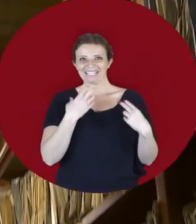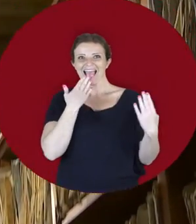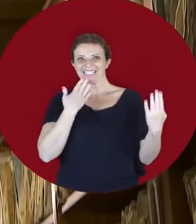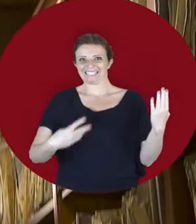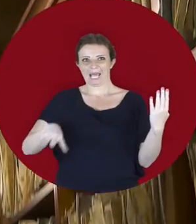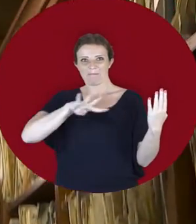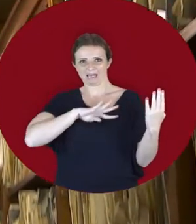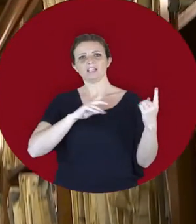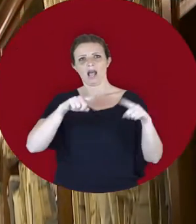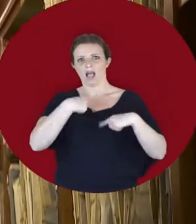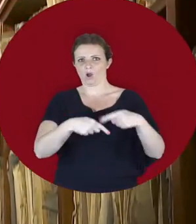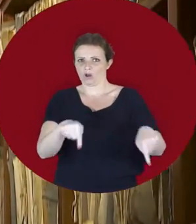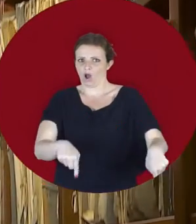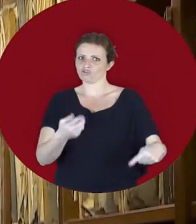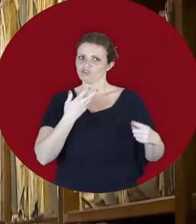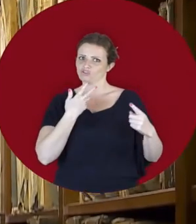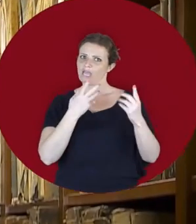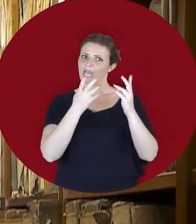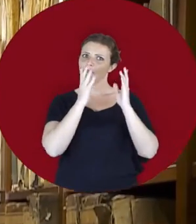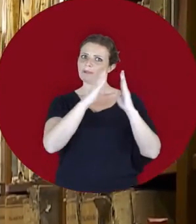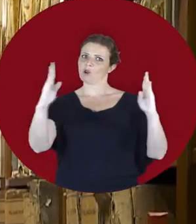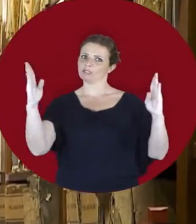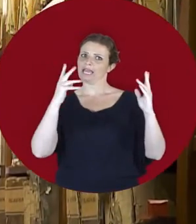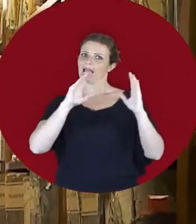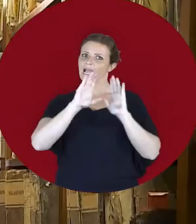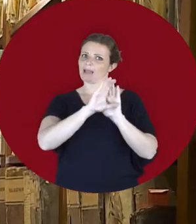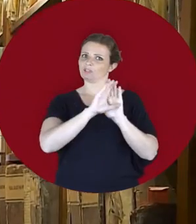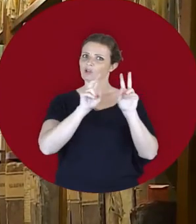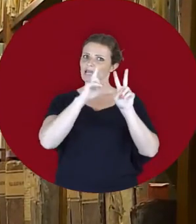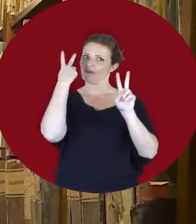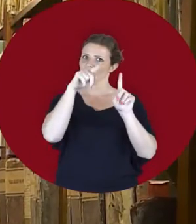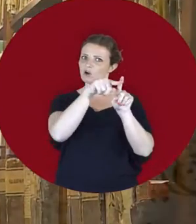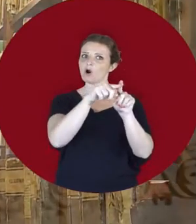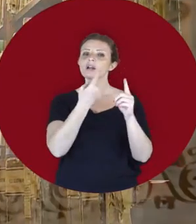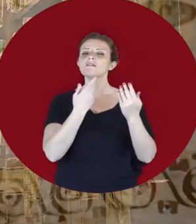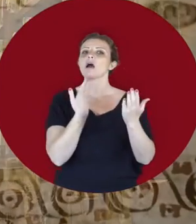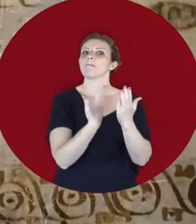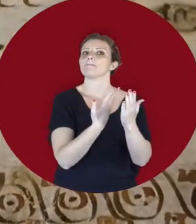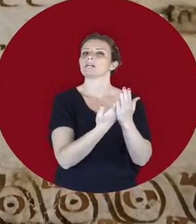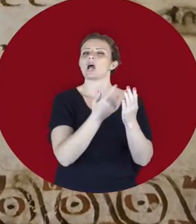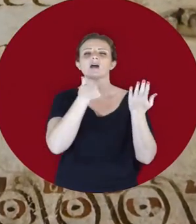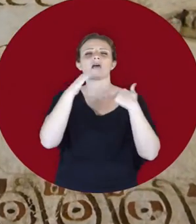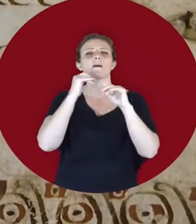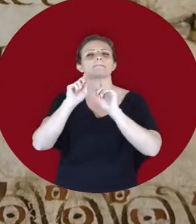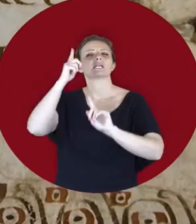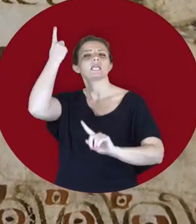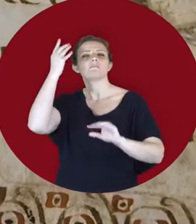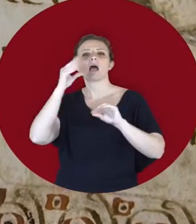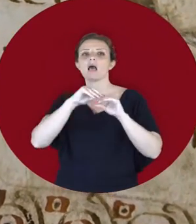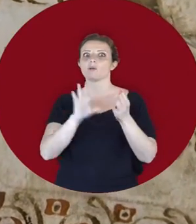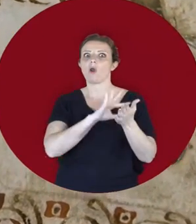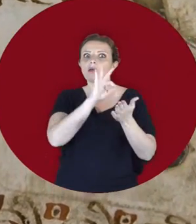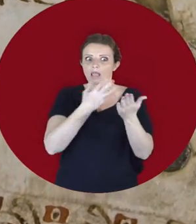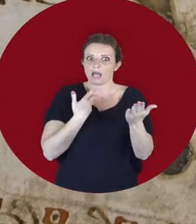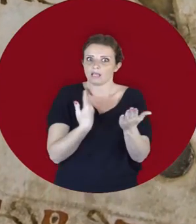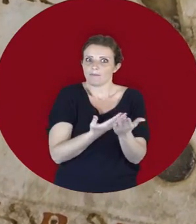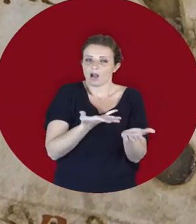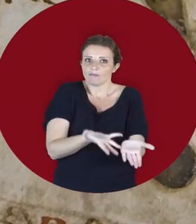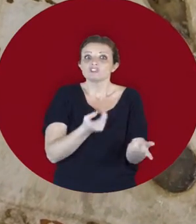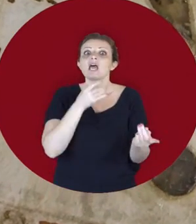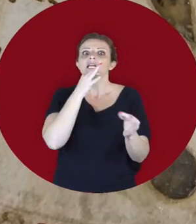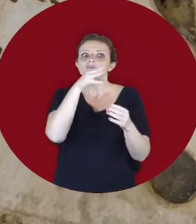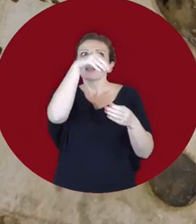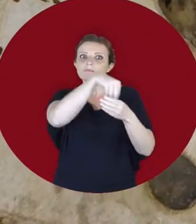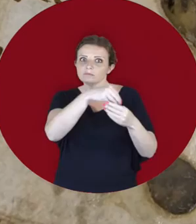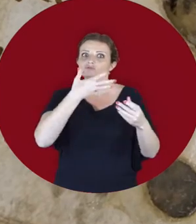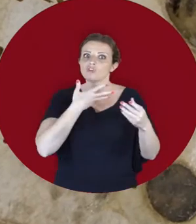conservato nella Biblioteca Capitolare di Verona, è la testimonianza più antica, datata e inconfutabile dell'esistenza di un centro